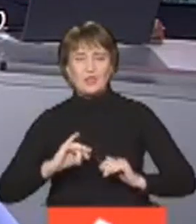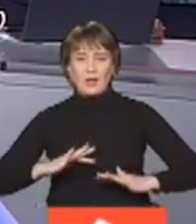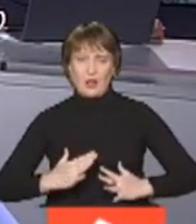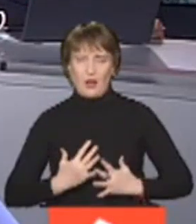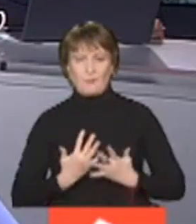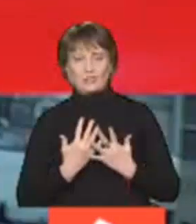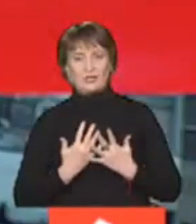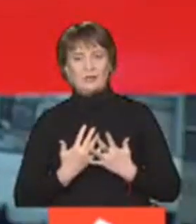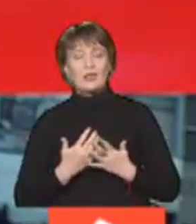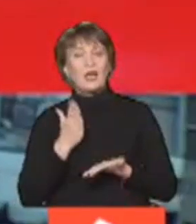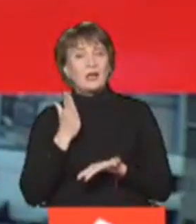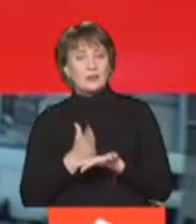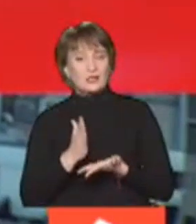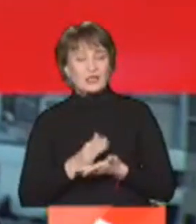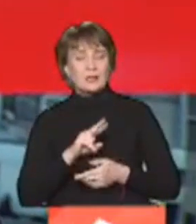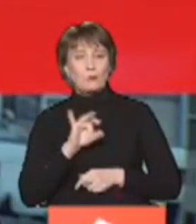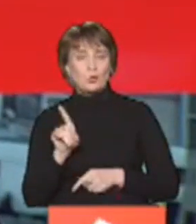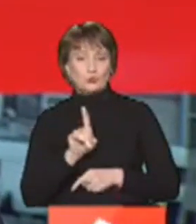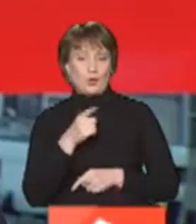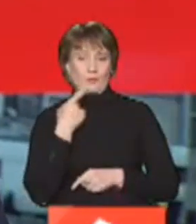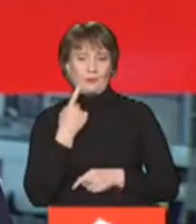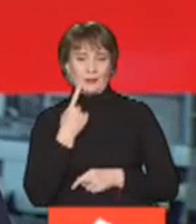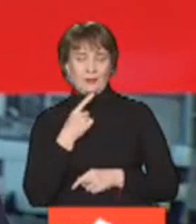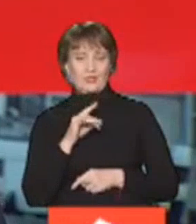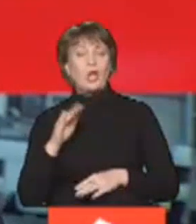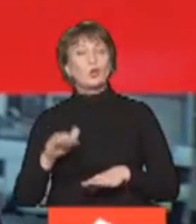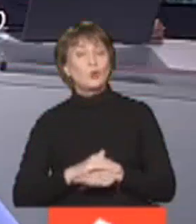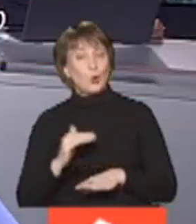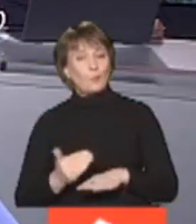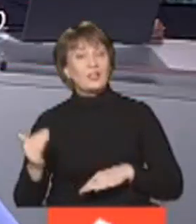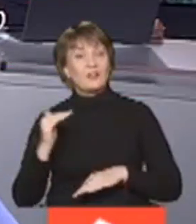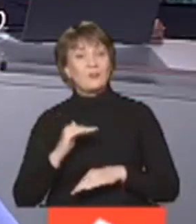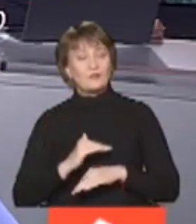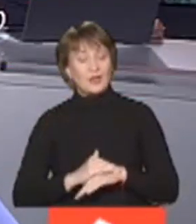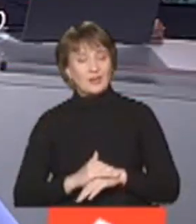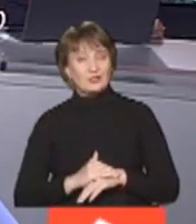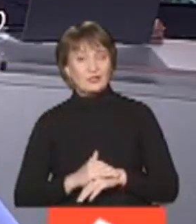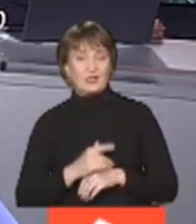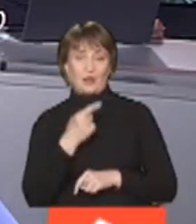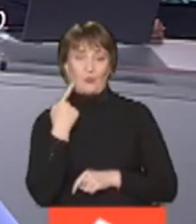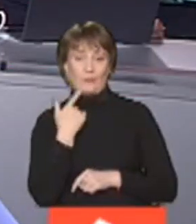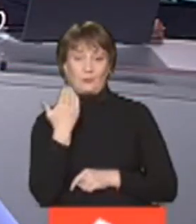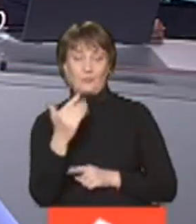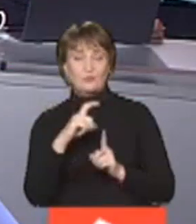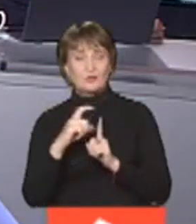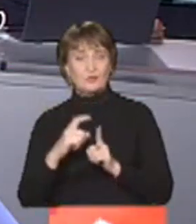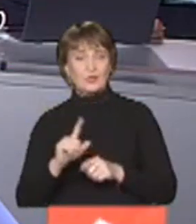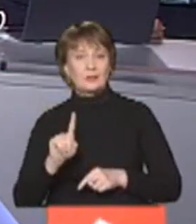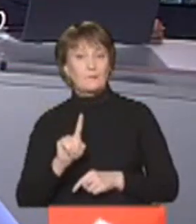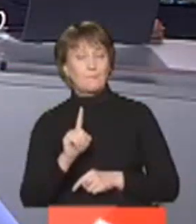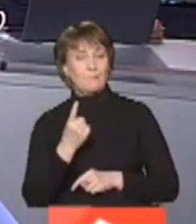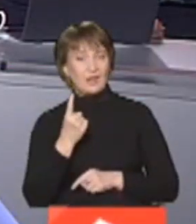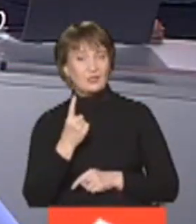емоційне якраз є, про що говорити сьогодні, Руслан. Добрий вечір. Добрий вечір, Василь. Говорю ці слова, тим більше Руслан, ти перший, що очолює в